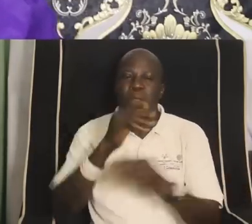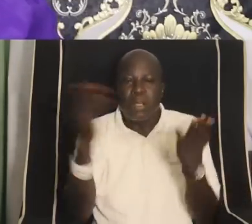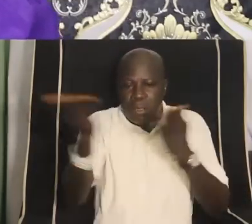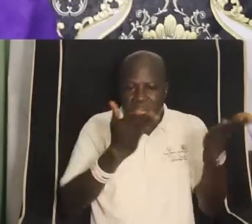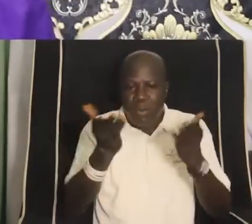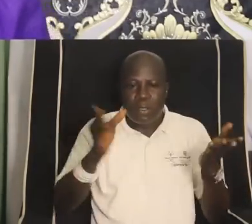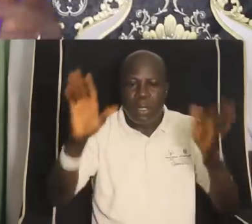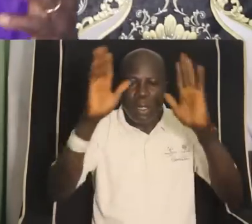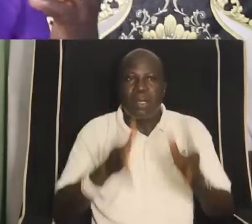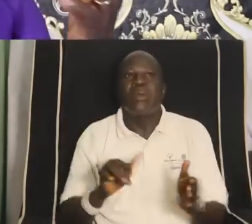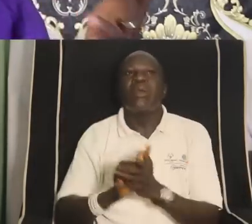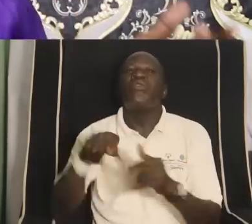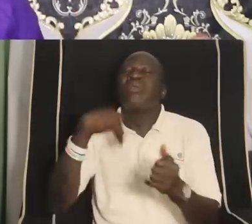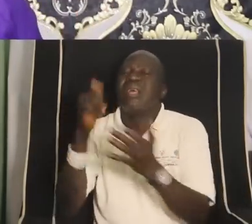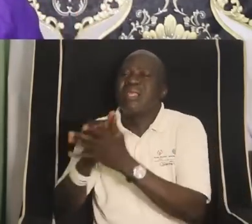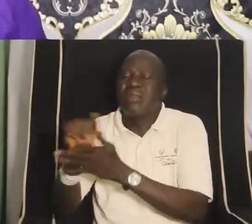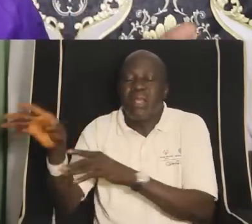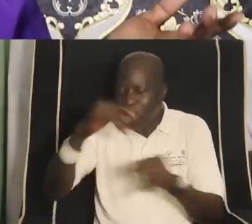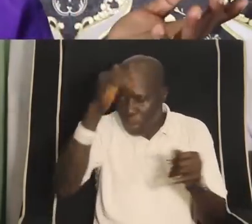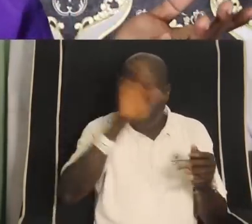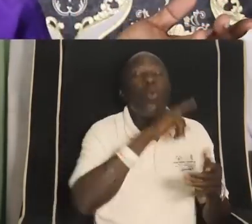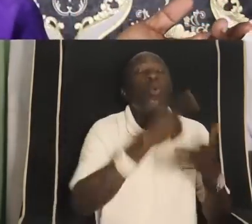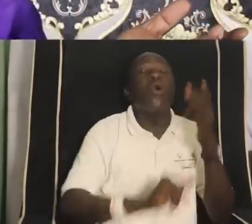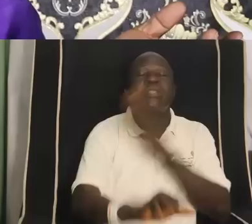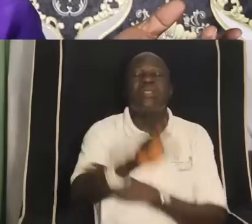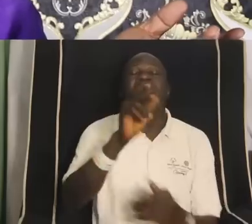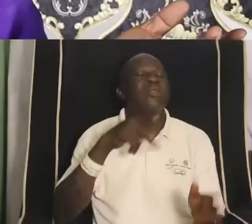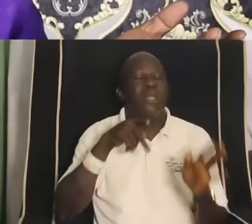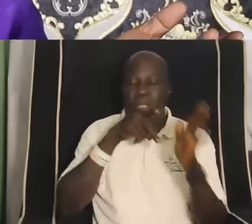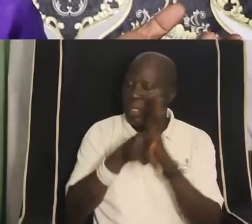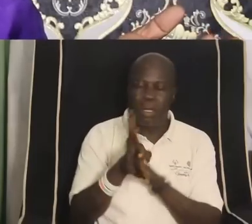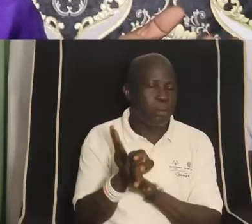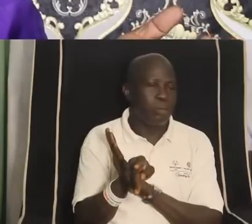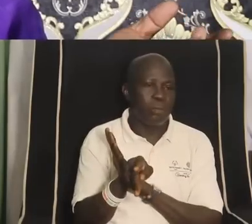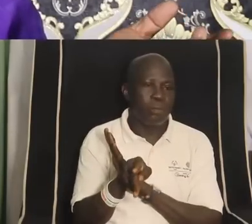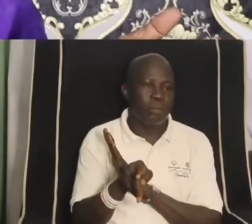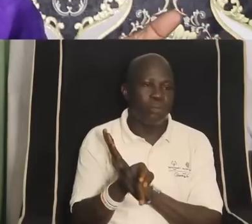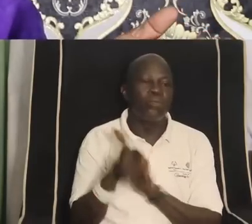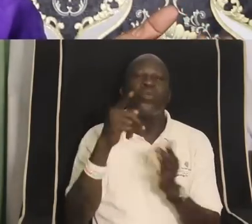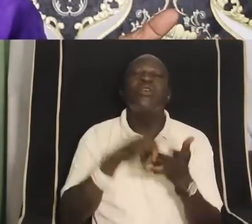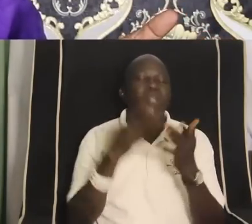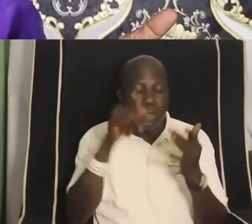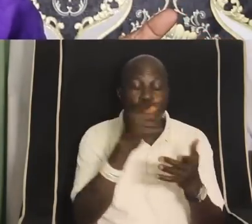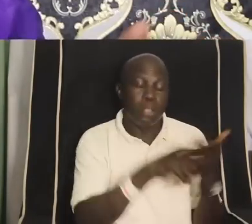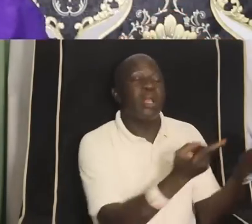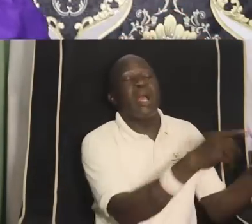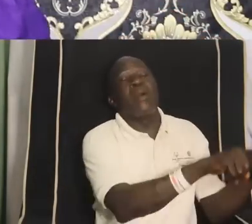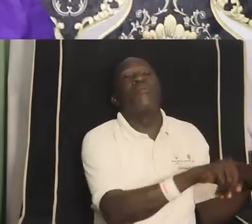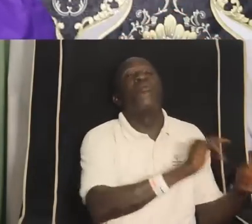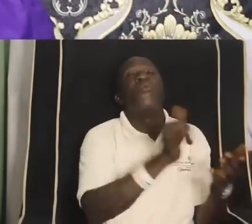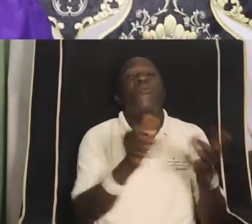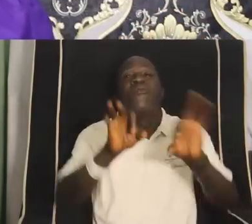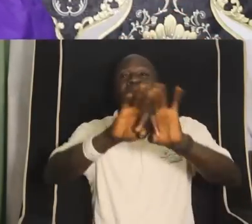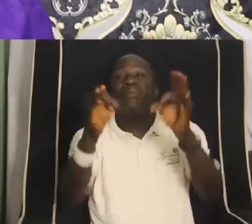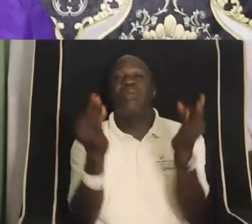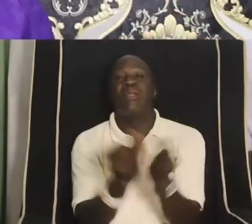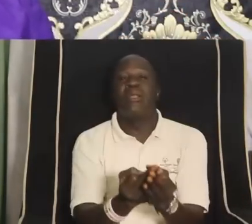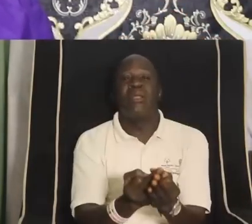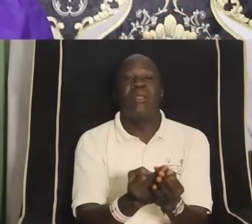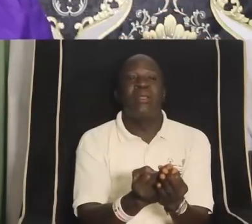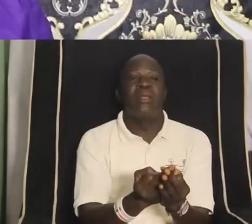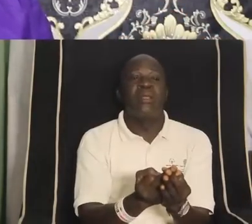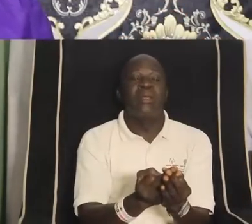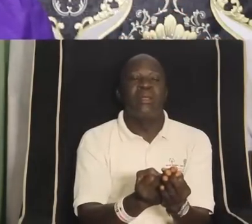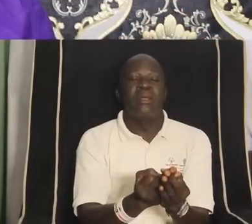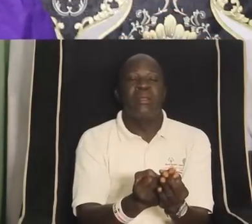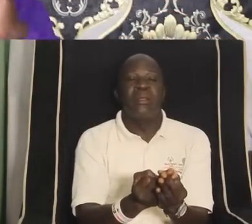Absalomu sì ṣe sí Amnoni gẹ́gẹ́ bí Absalomu ti pàṣẹ. I was killed. Ẹ wá wo tó ṣẹlẹ̀ sí ìdílé ẹ̀. Look at what verse 36 ló wà lọ